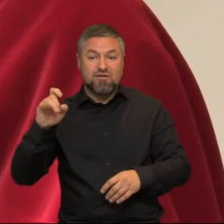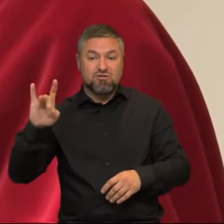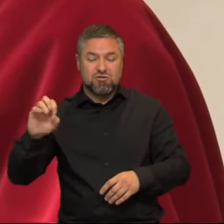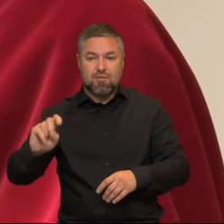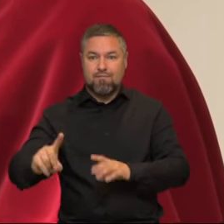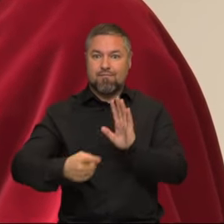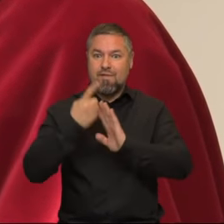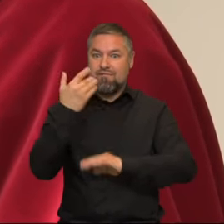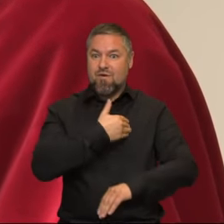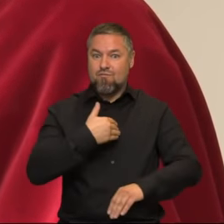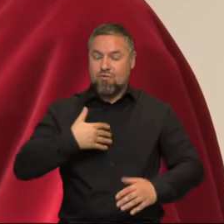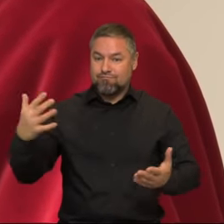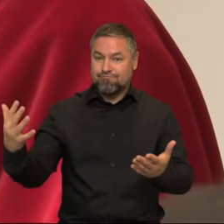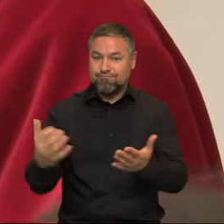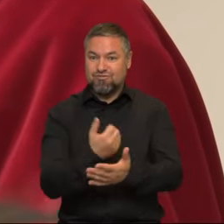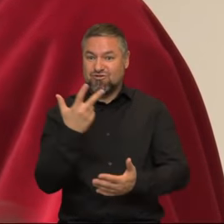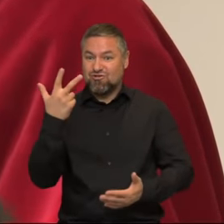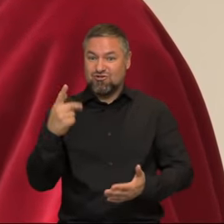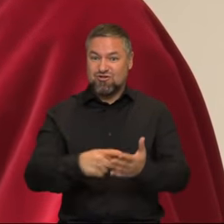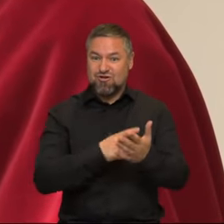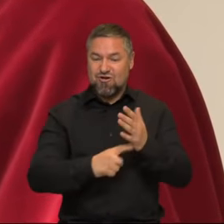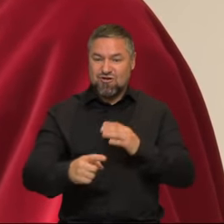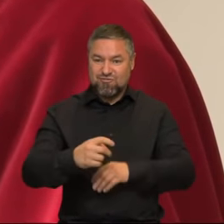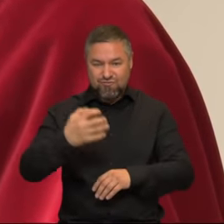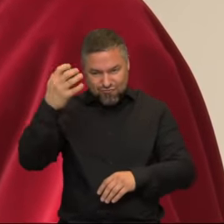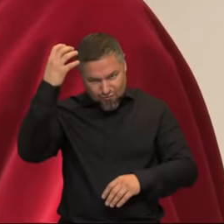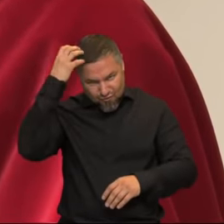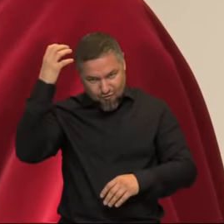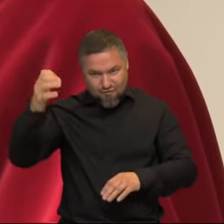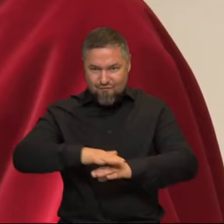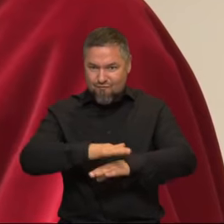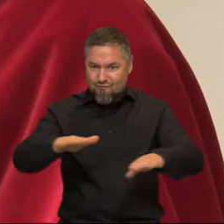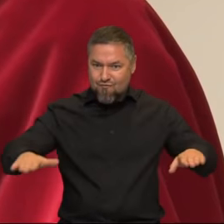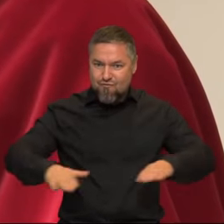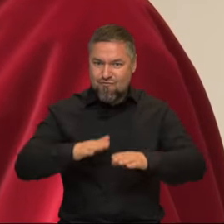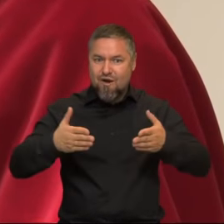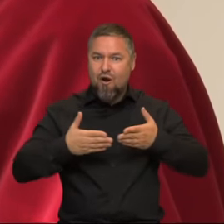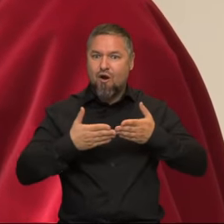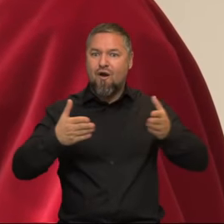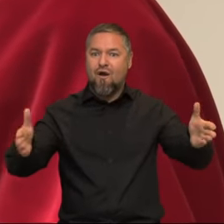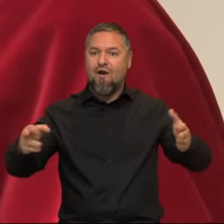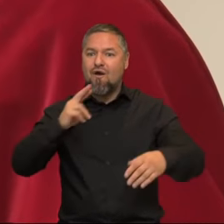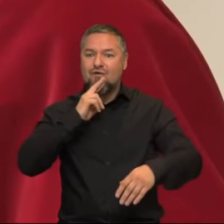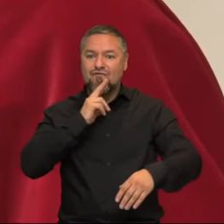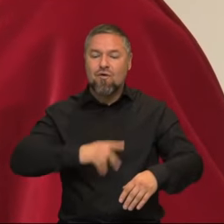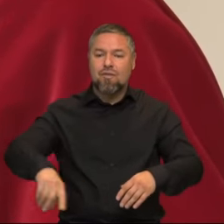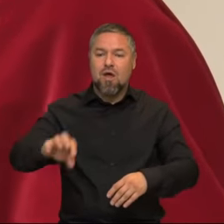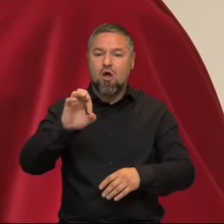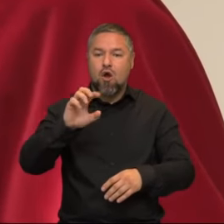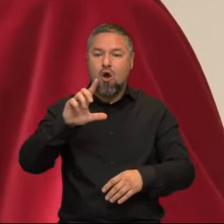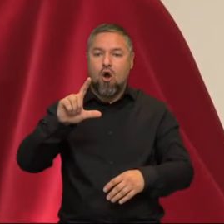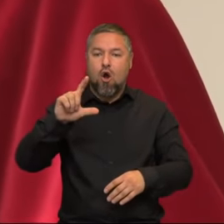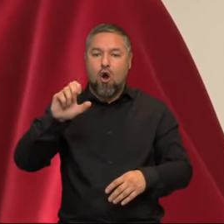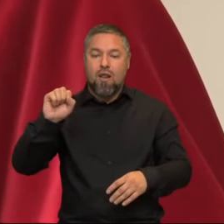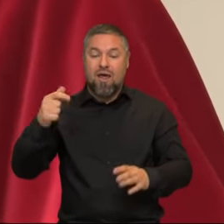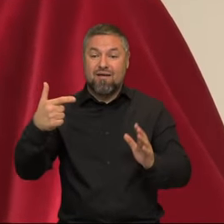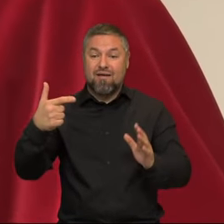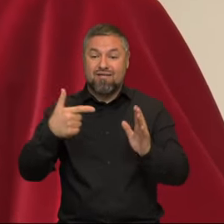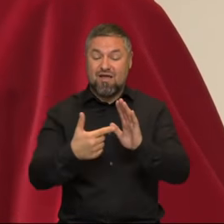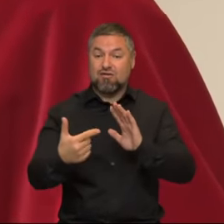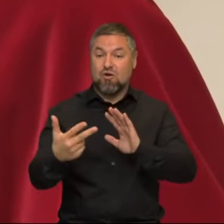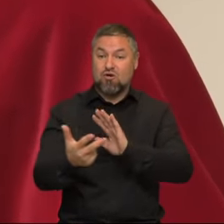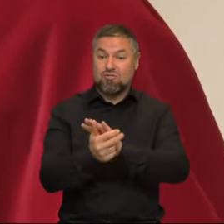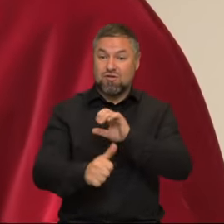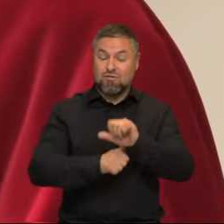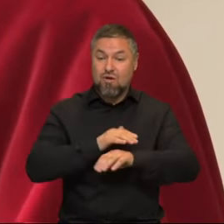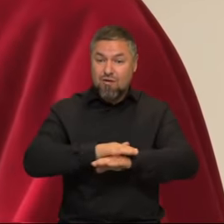pierwsza Polka, która zdobyła potrójną koronę w pływaniu na wodach otwartych. Pani Ola w 2018